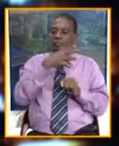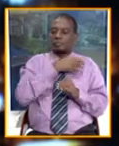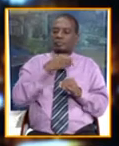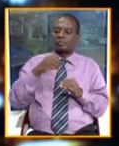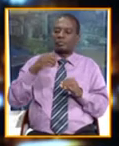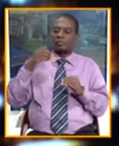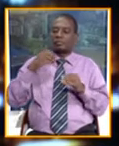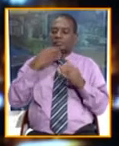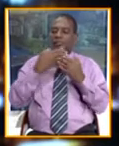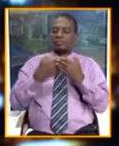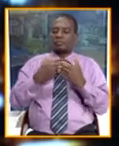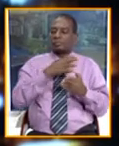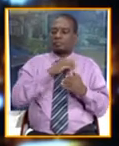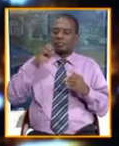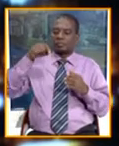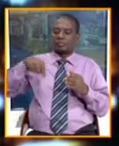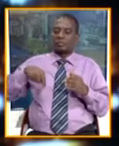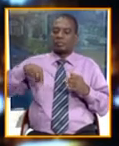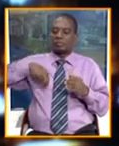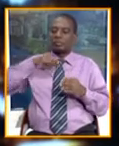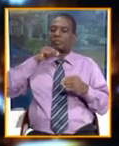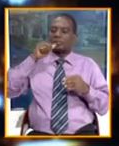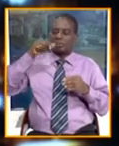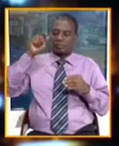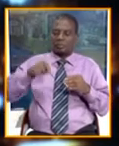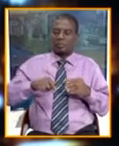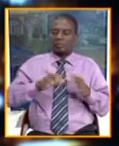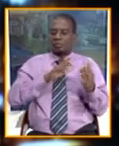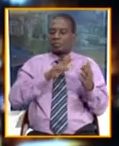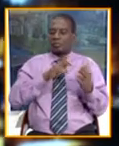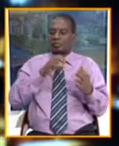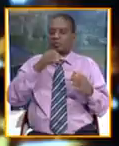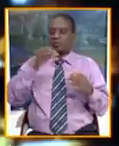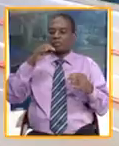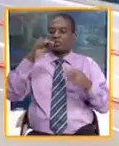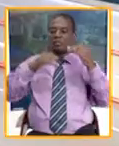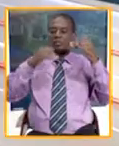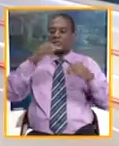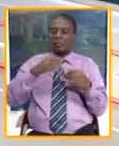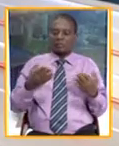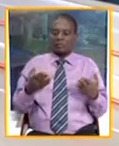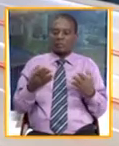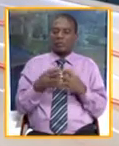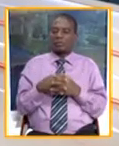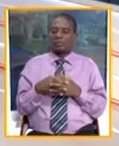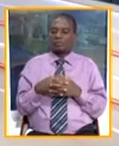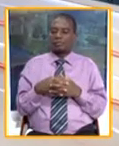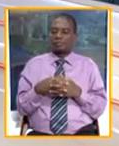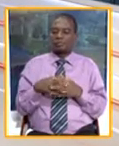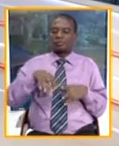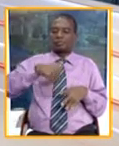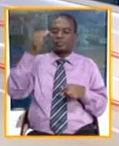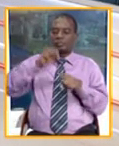sont équitables et qu'ils ne devaient pas craindre une injustice quelconque. Un tout